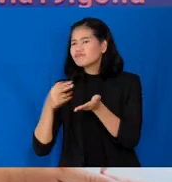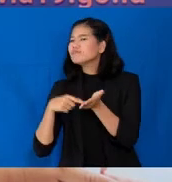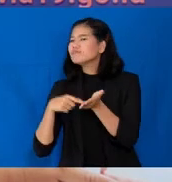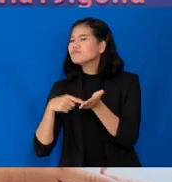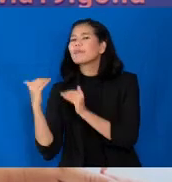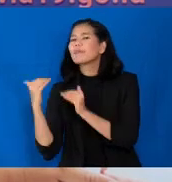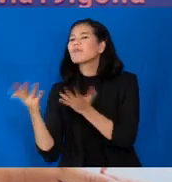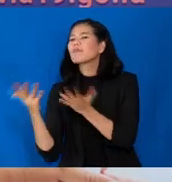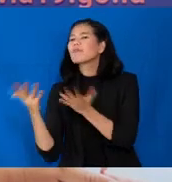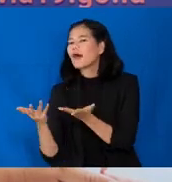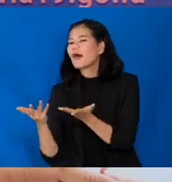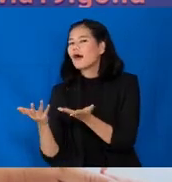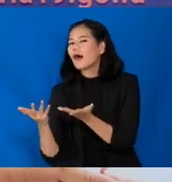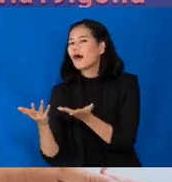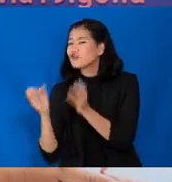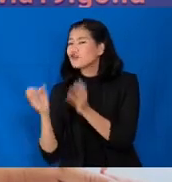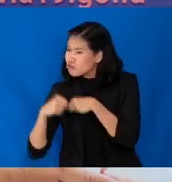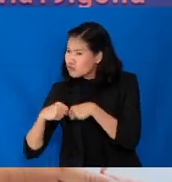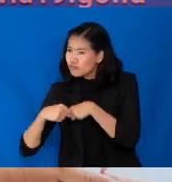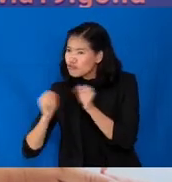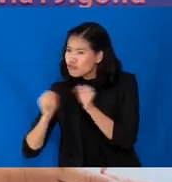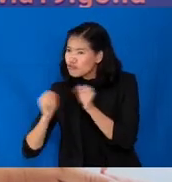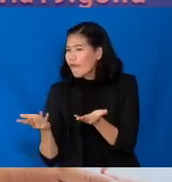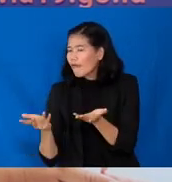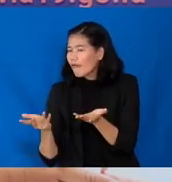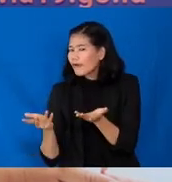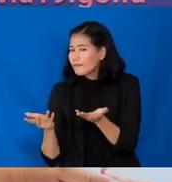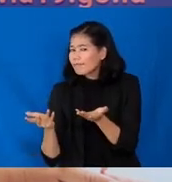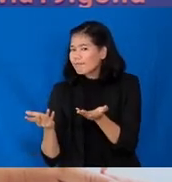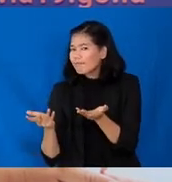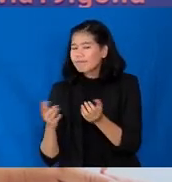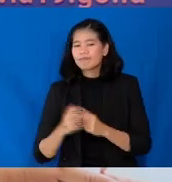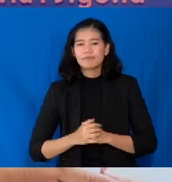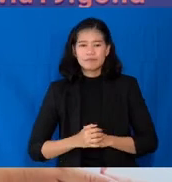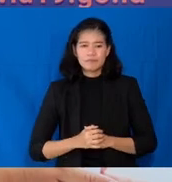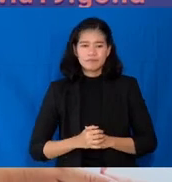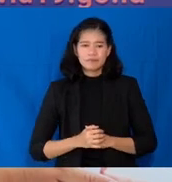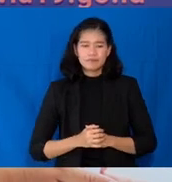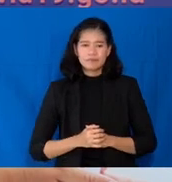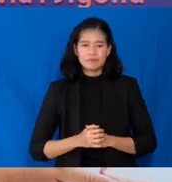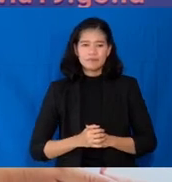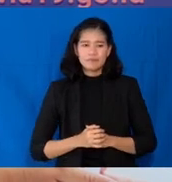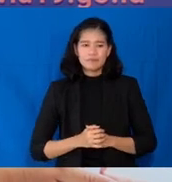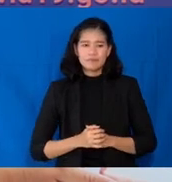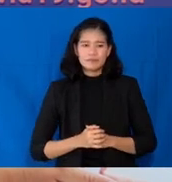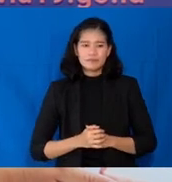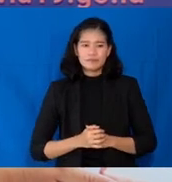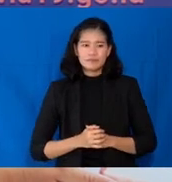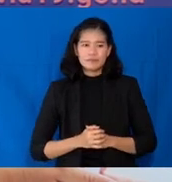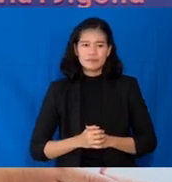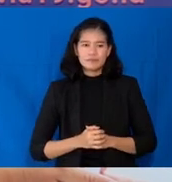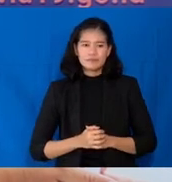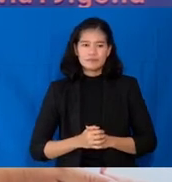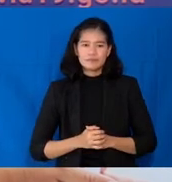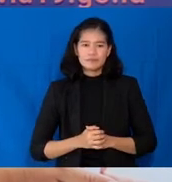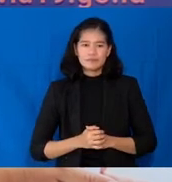itu disetujui untuk diberlakukan kebijakan pembatasan sosial berskala besar